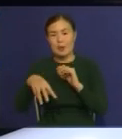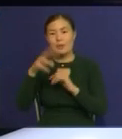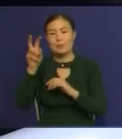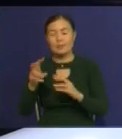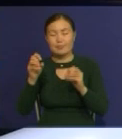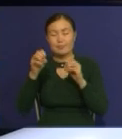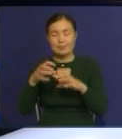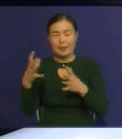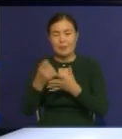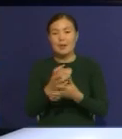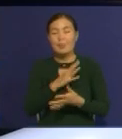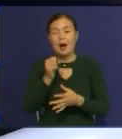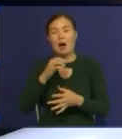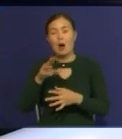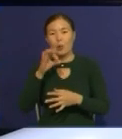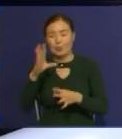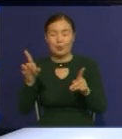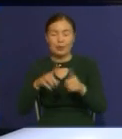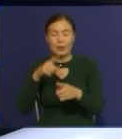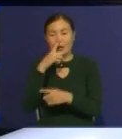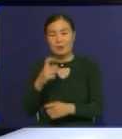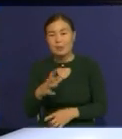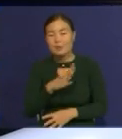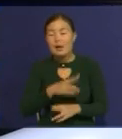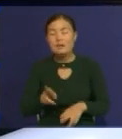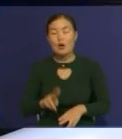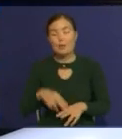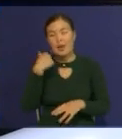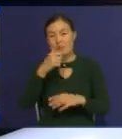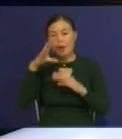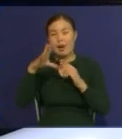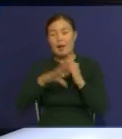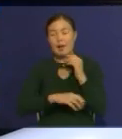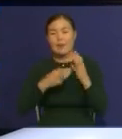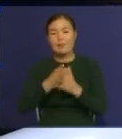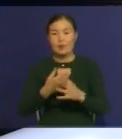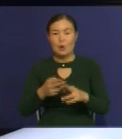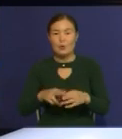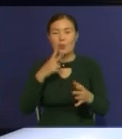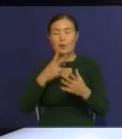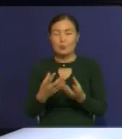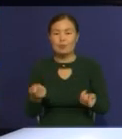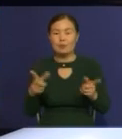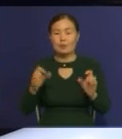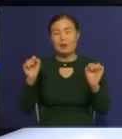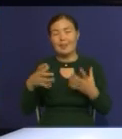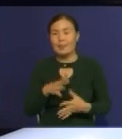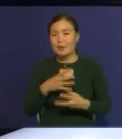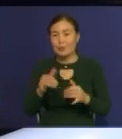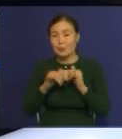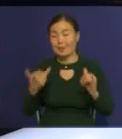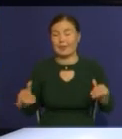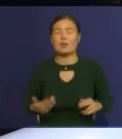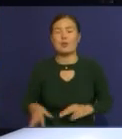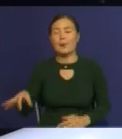Түпқараған ауданының әкімі Айдос Хамиев осындай ақпар берді. Айтуынша, жыл аяғына дейін бұл көрсеткіштер әлі де еселенуі мүмкін. Жалпы бұл